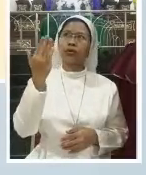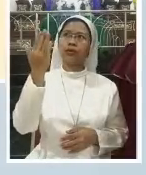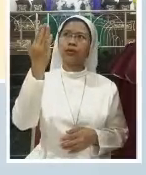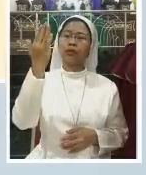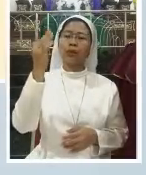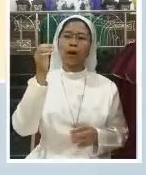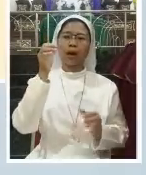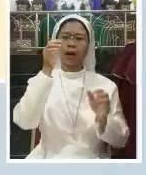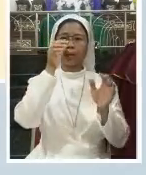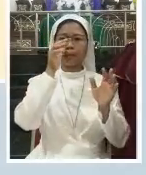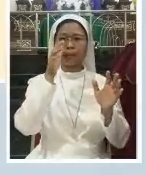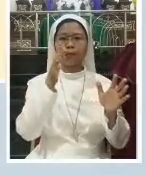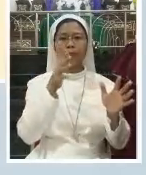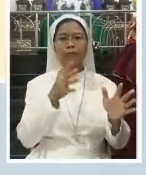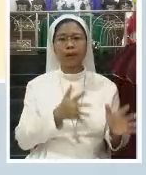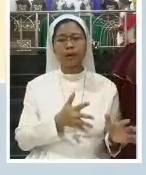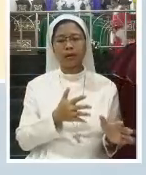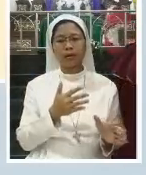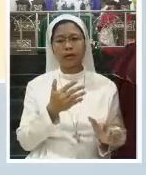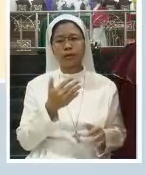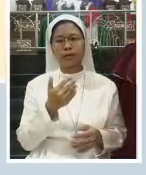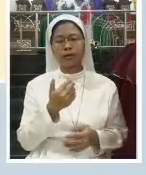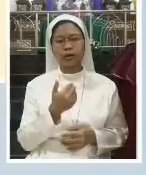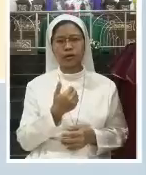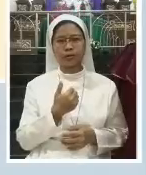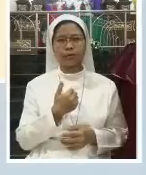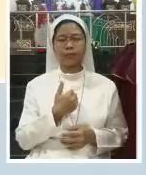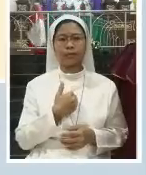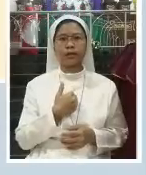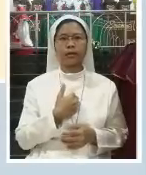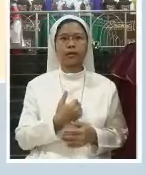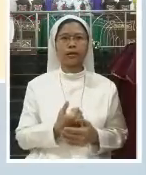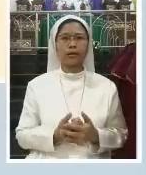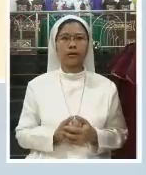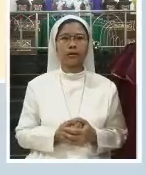Ataw ta pinabayan.